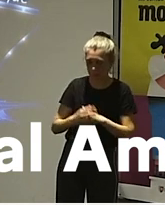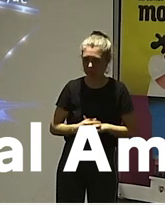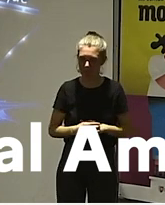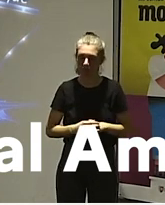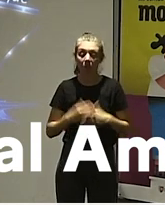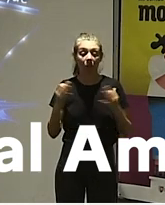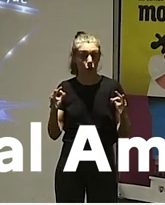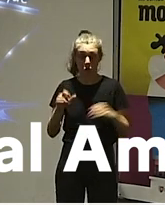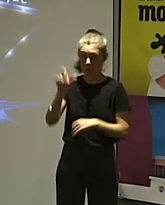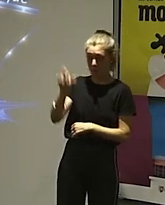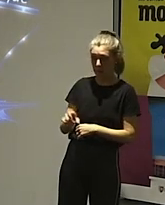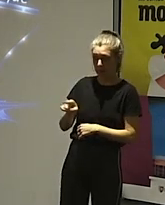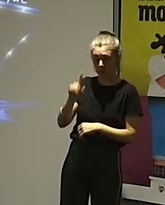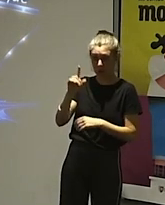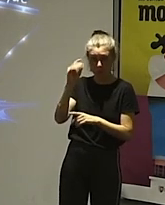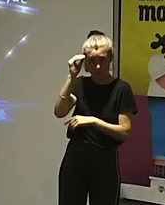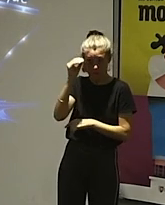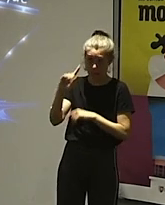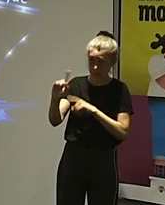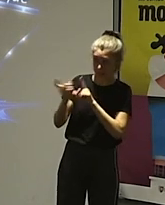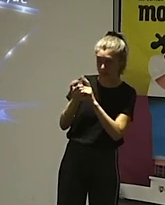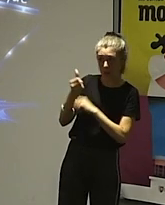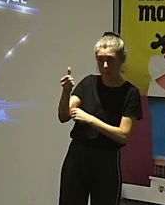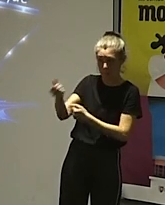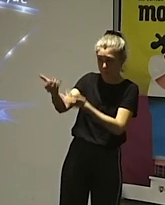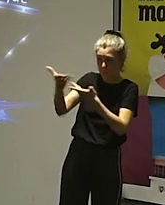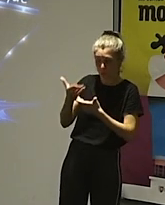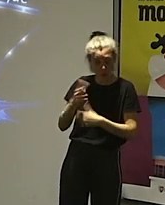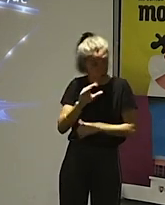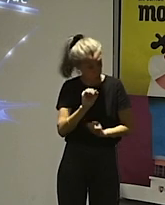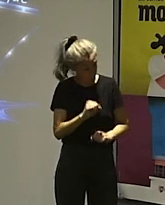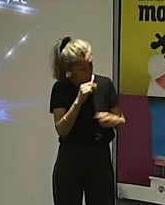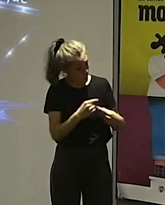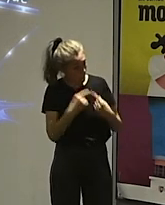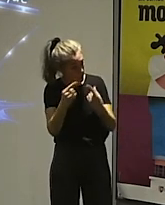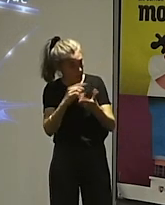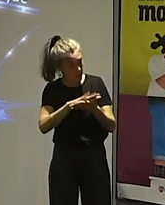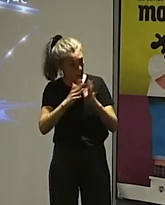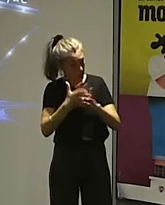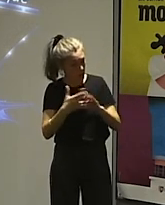Ma psychiatre m'a présenté les ateliers cordage. Elle m'a dit que c'était une association